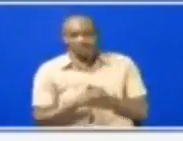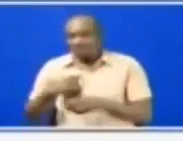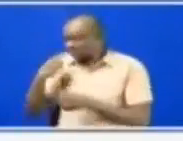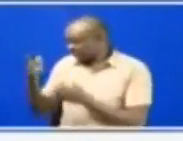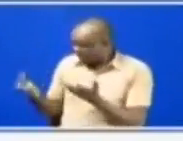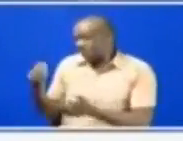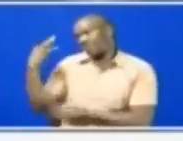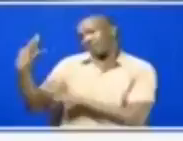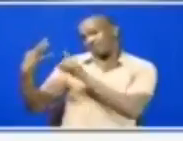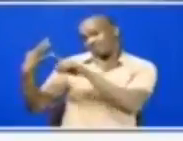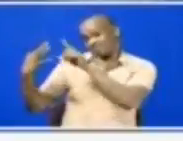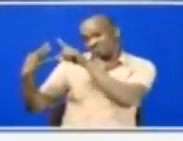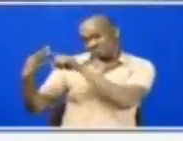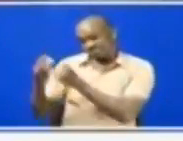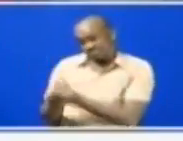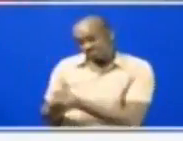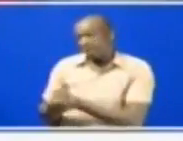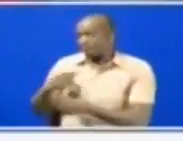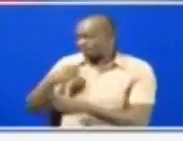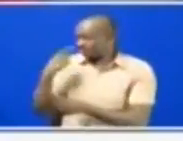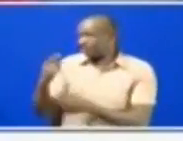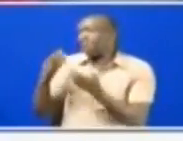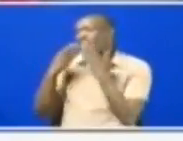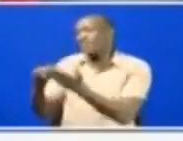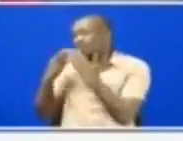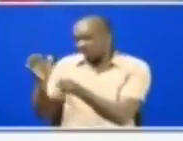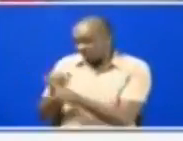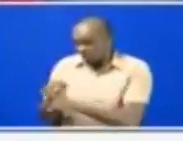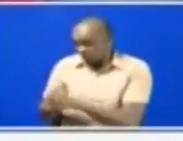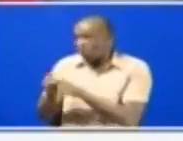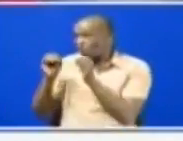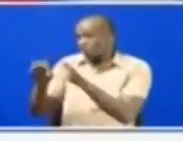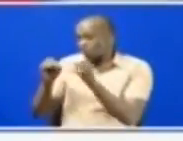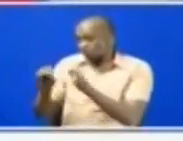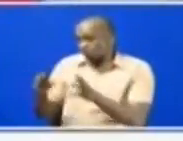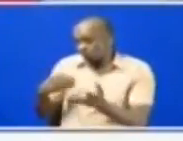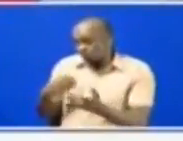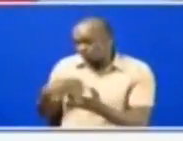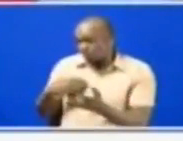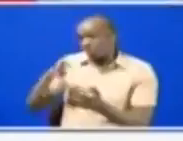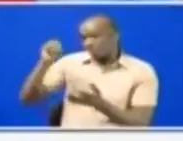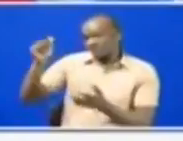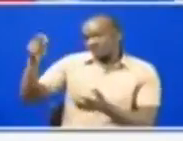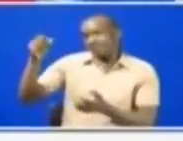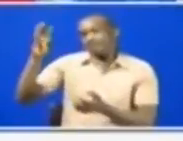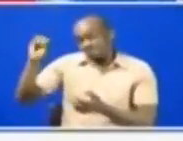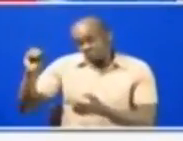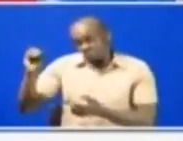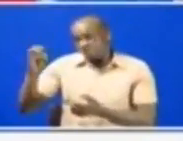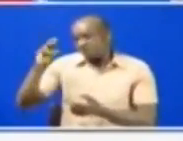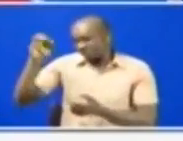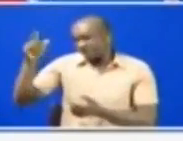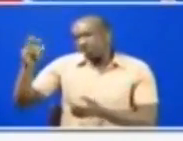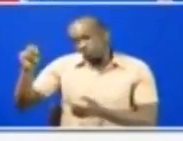kama labda watatu hivi peke yake. Wataje basi. Yeah, mimi naweza shukuru sana kama coach Robert Matano ametusaidia sana wakati tumekuwa